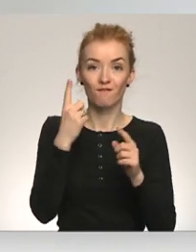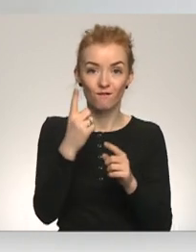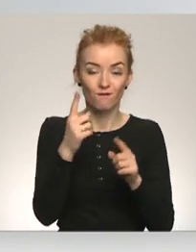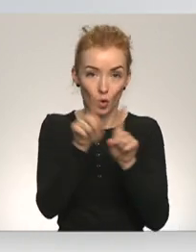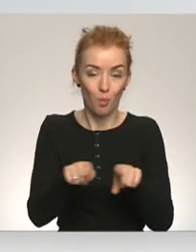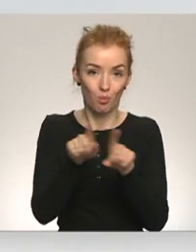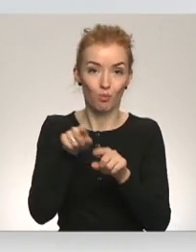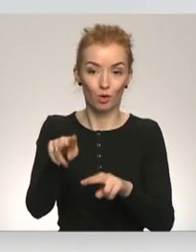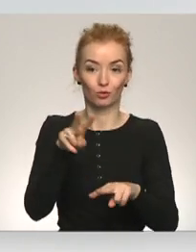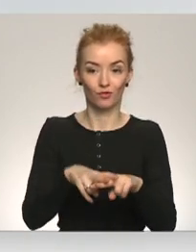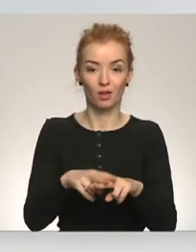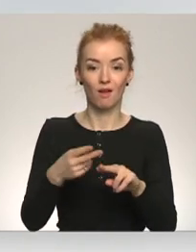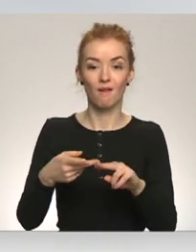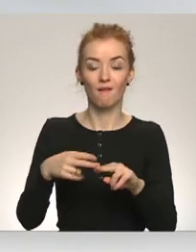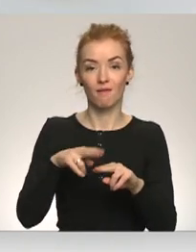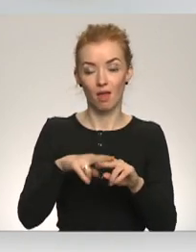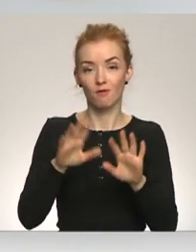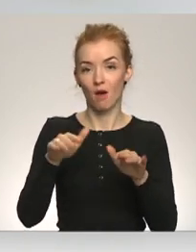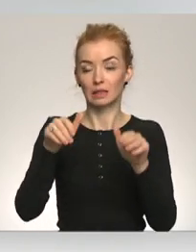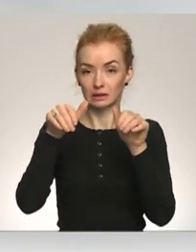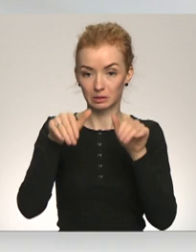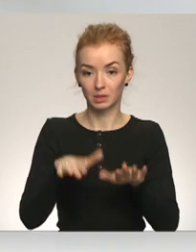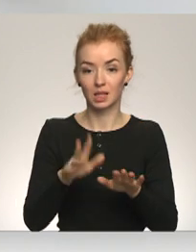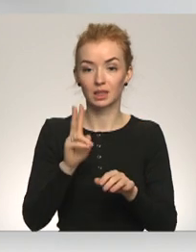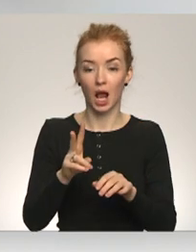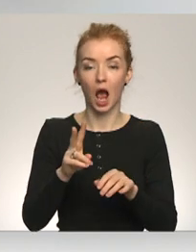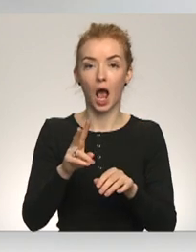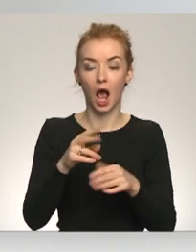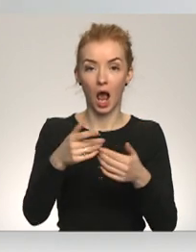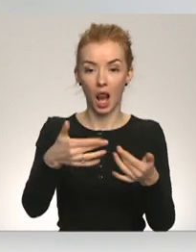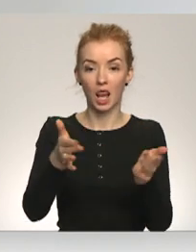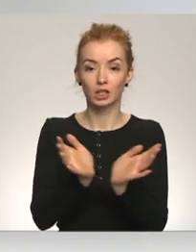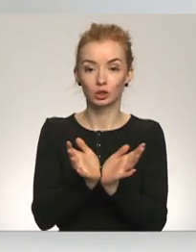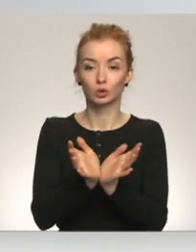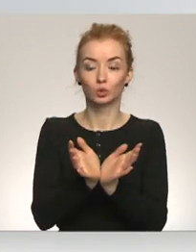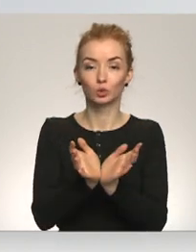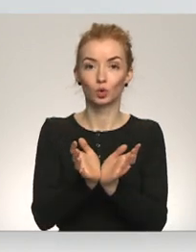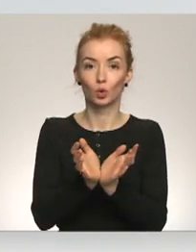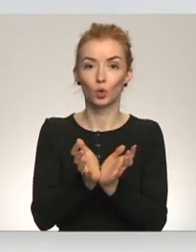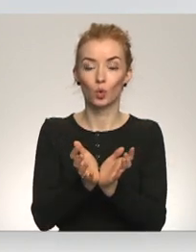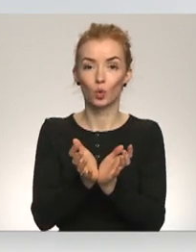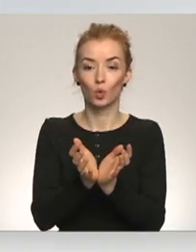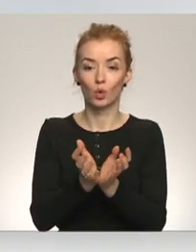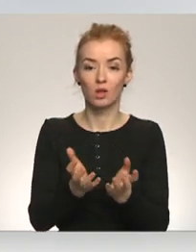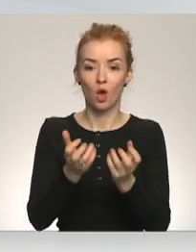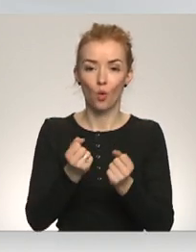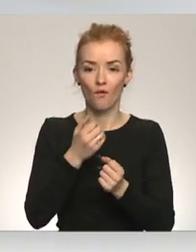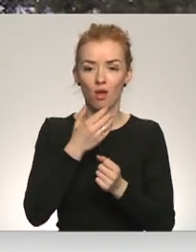vietām, tad var spriest, ka īsti līdzdu ieguvumi nav efektīgākā